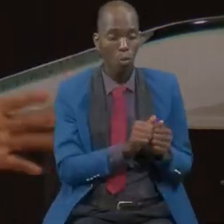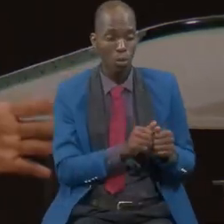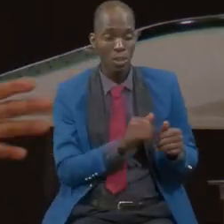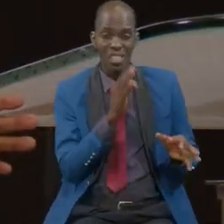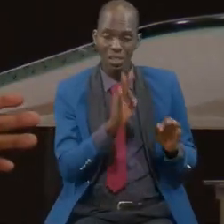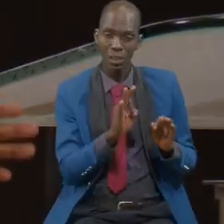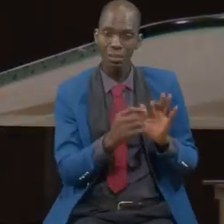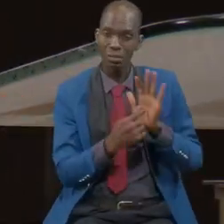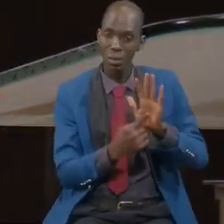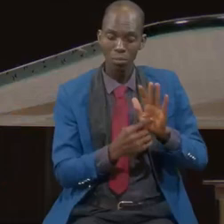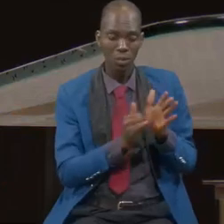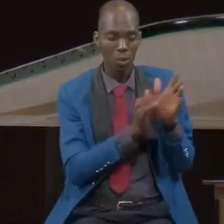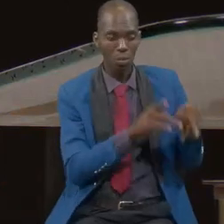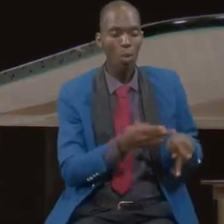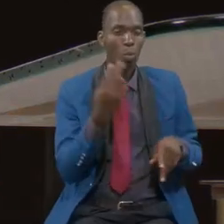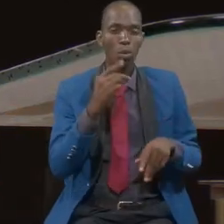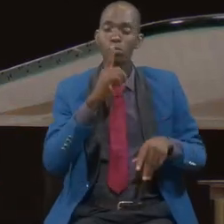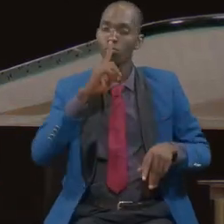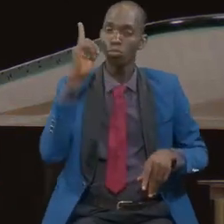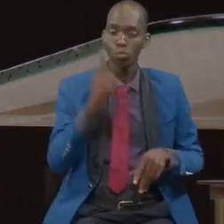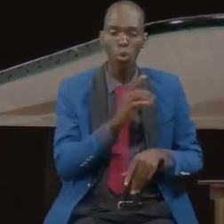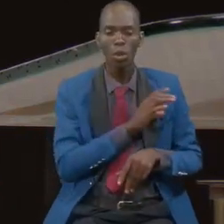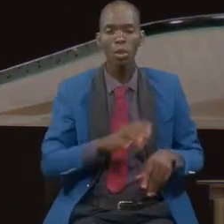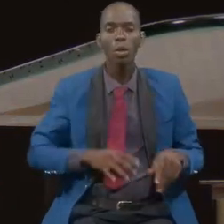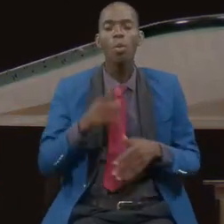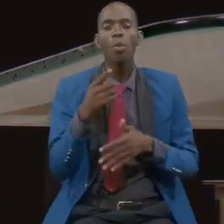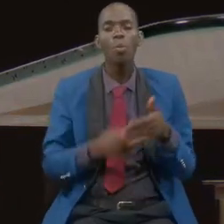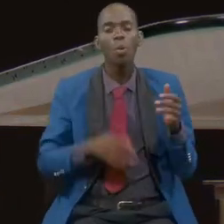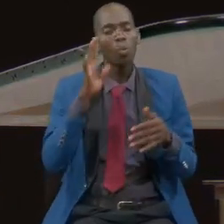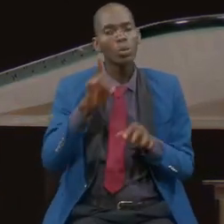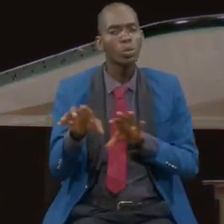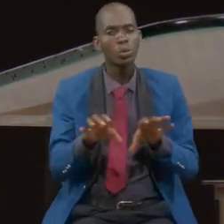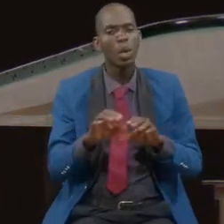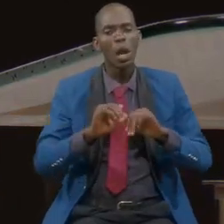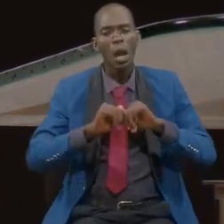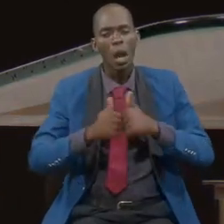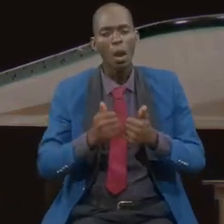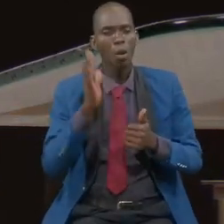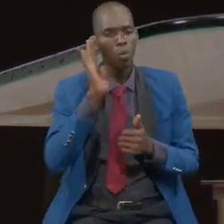la personne que avec qui vous avez affaire